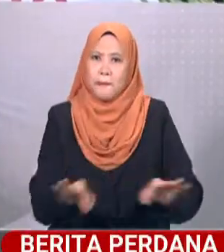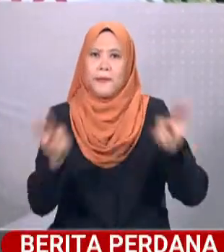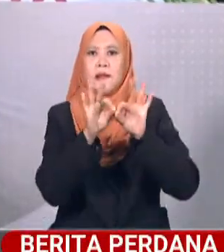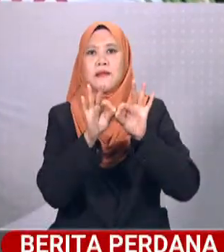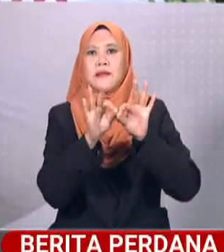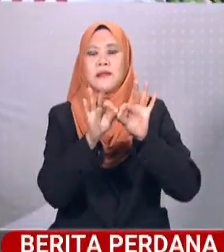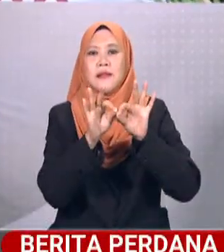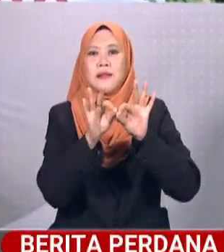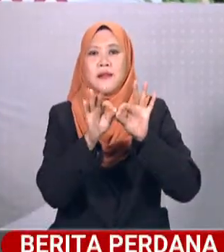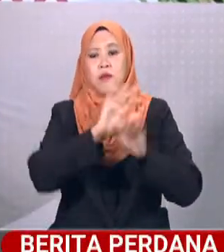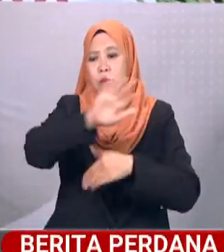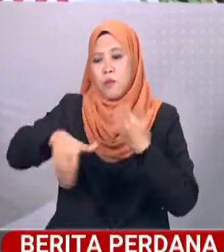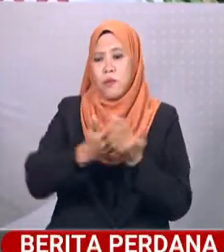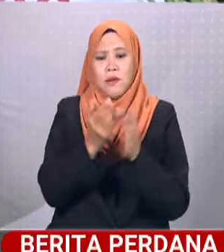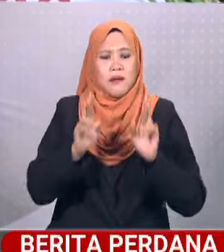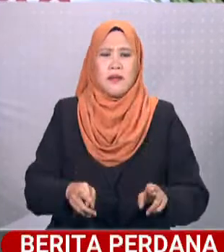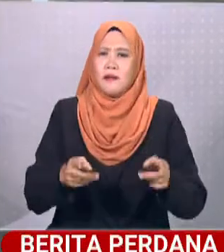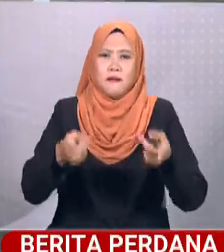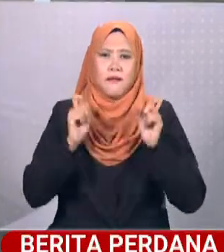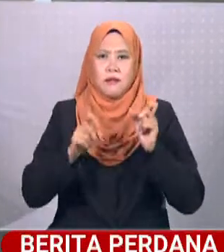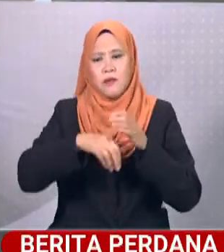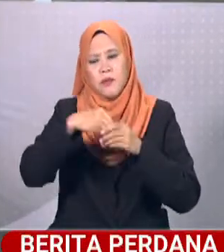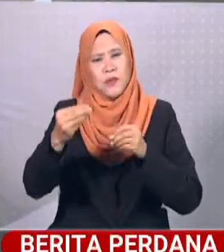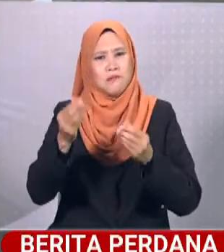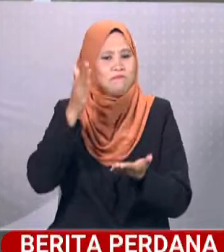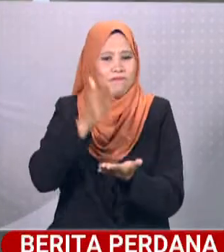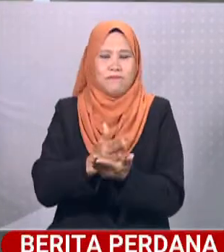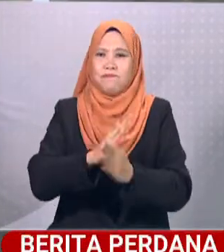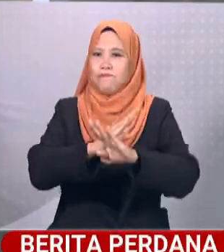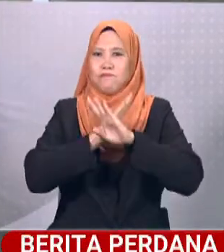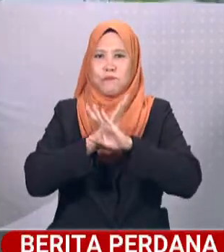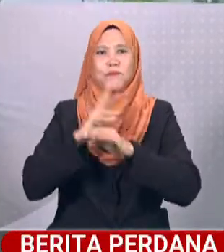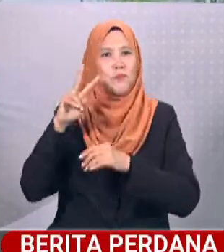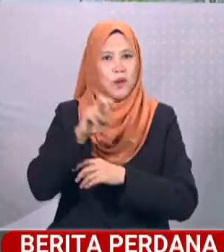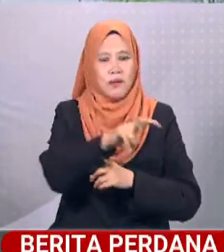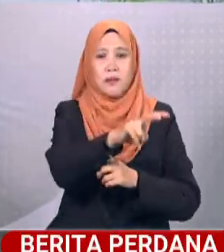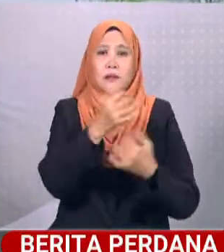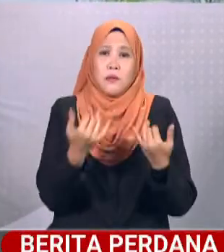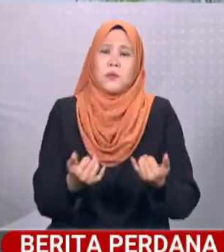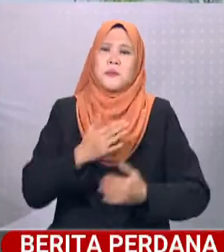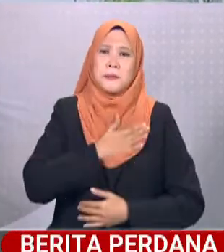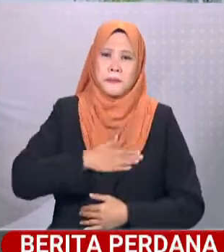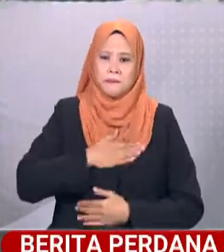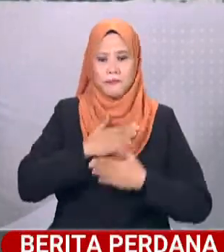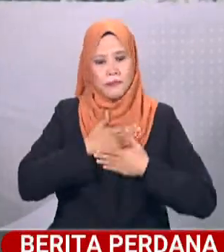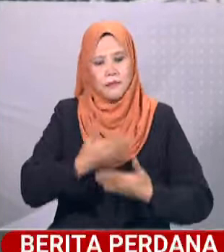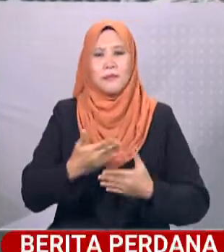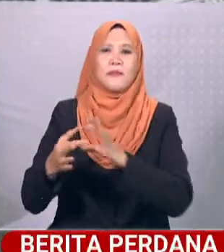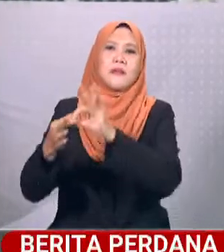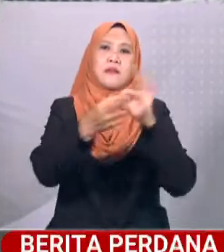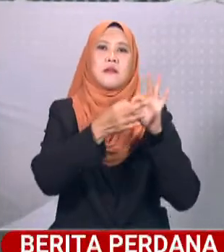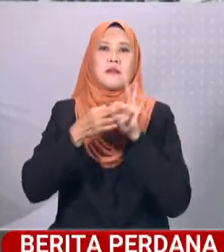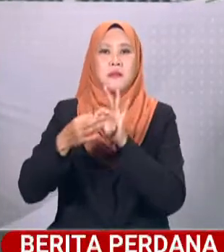diutamakan. Menurutnya, seluruh rakyat mahu segera keluar daripada kemelut pandemik ini, namun ia memerlukan komitmen dan kerjasama semua